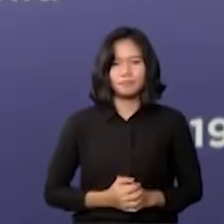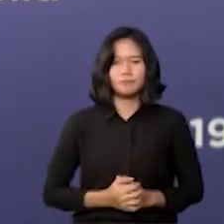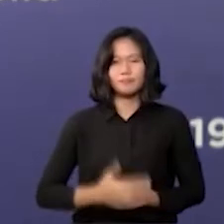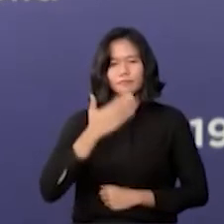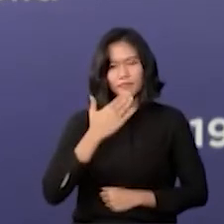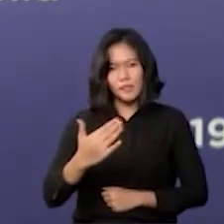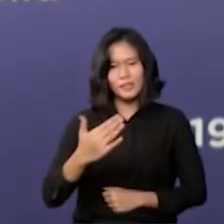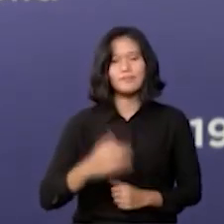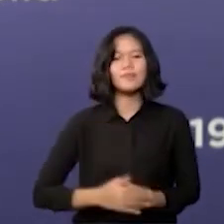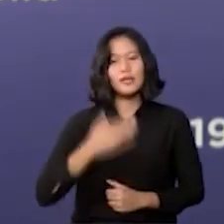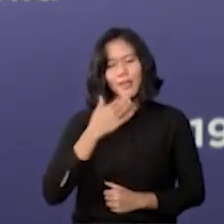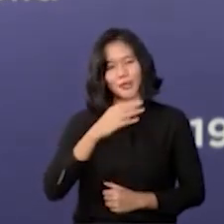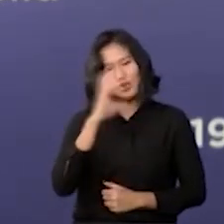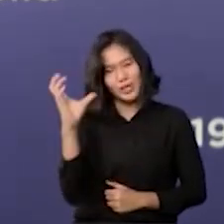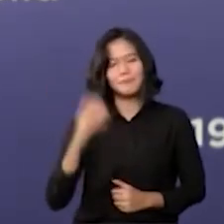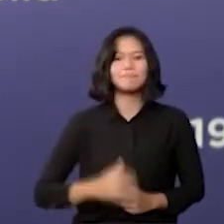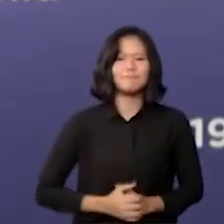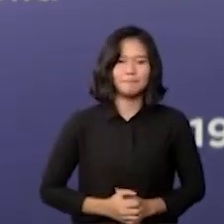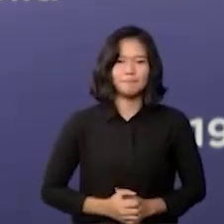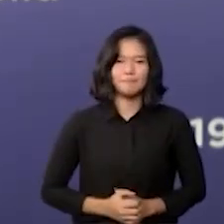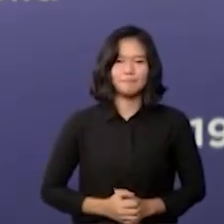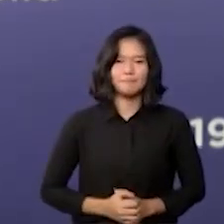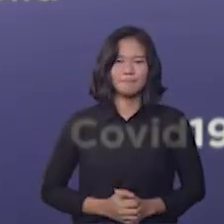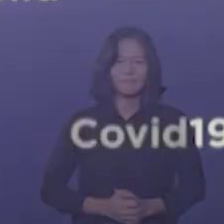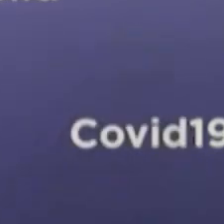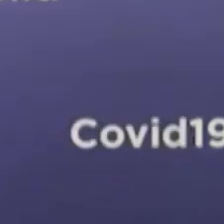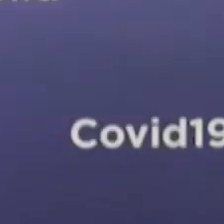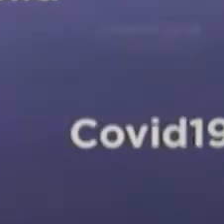Terima kasih selamat sore ANTV memerintahkan